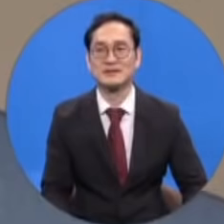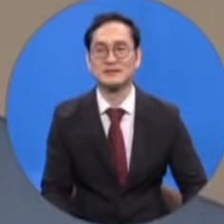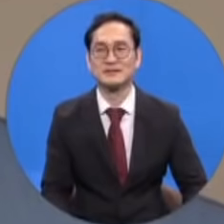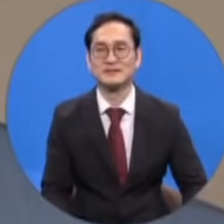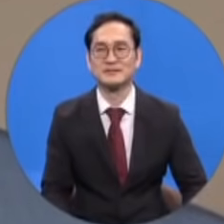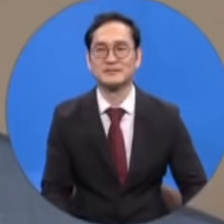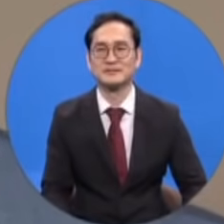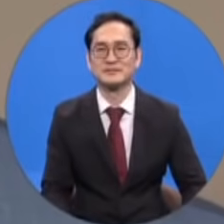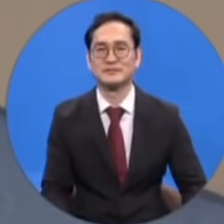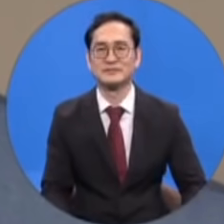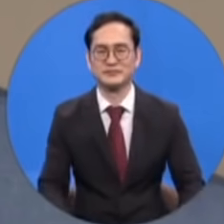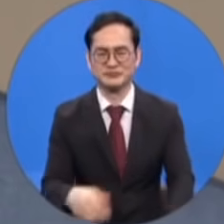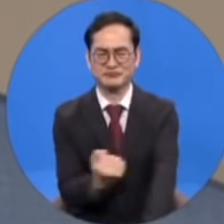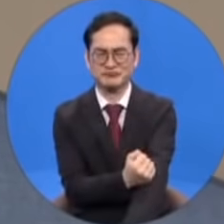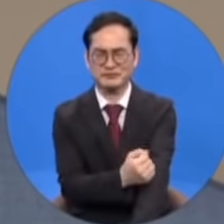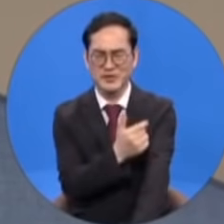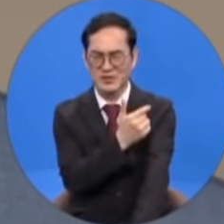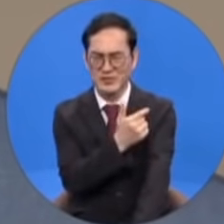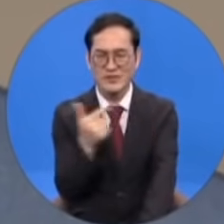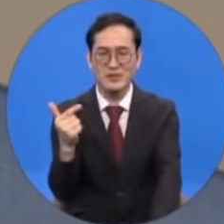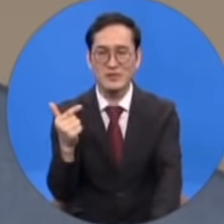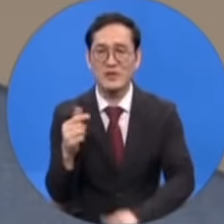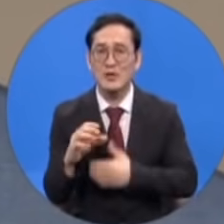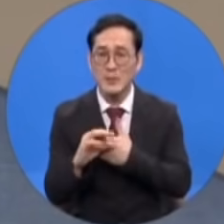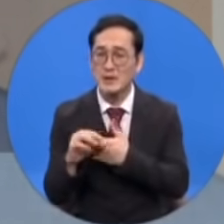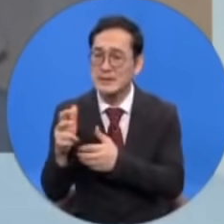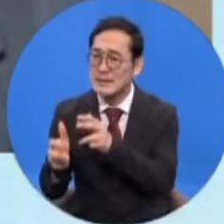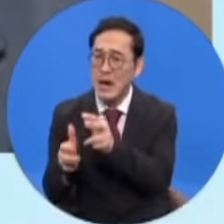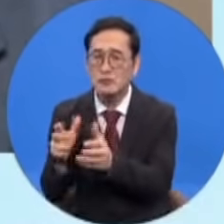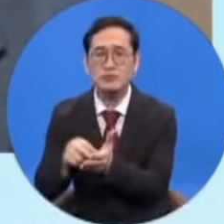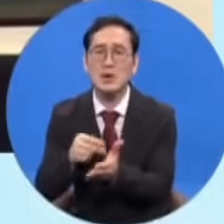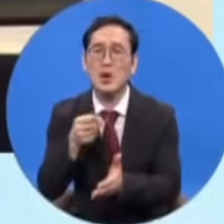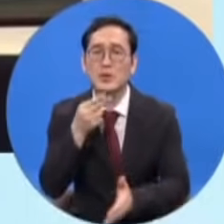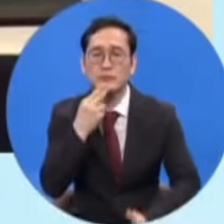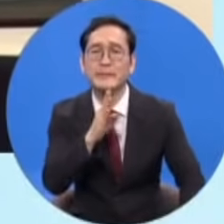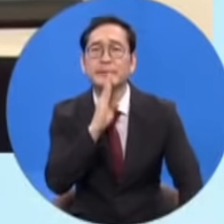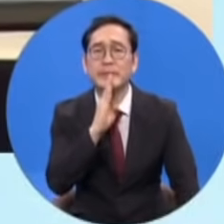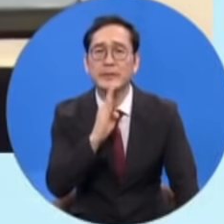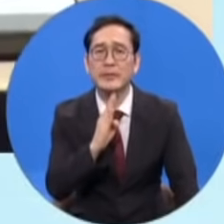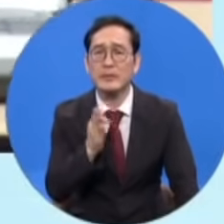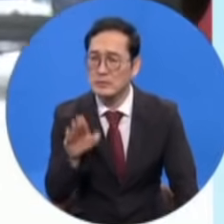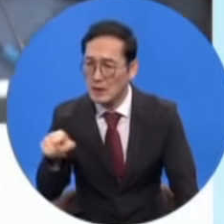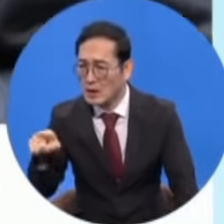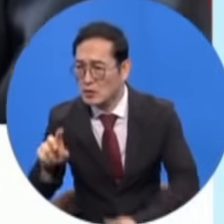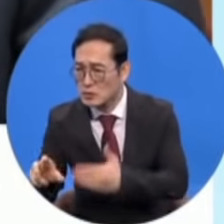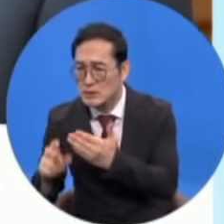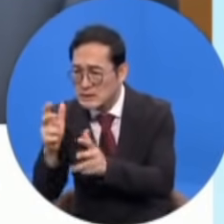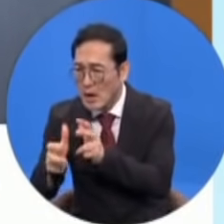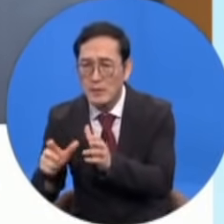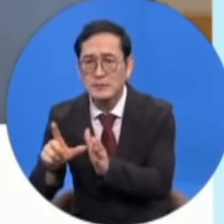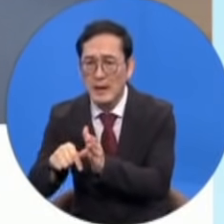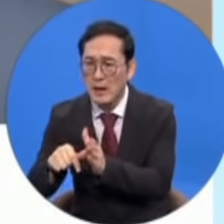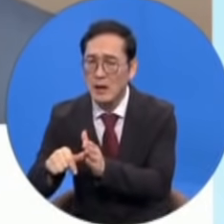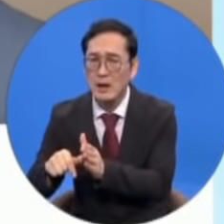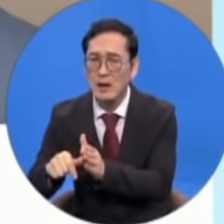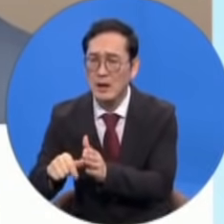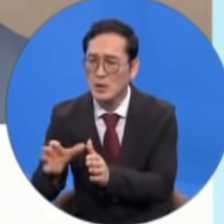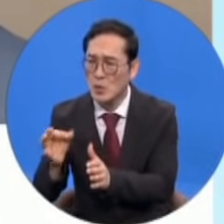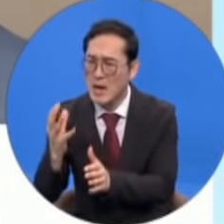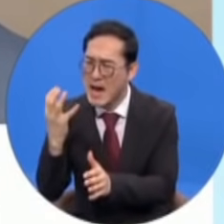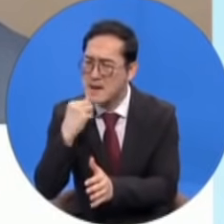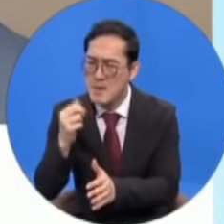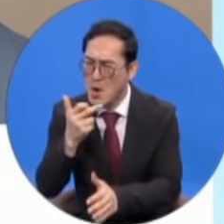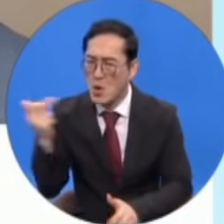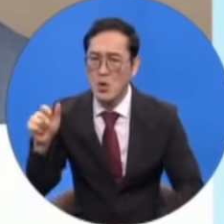최대 치적 이면이 사업 않은 잘못이 없어요 그도 수사를 지금 하고 있잖아요 왜 어쨌건 비정상적인 이익이 나갔고